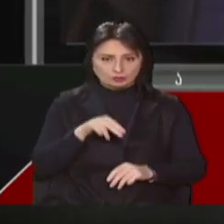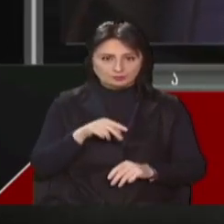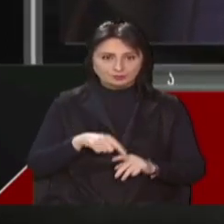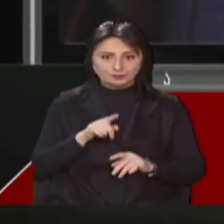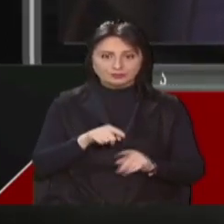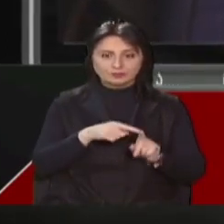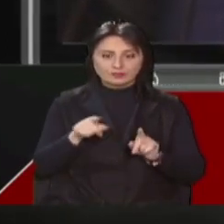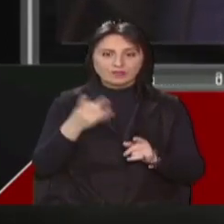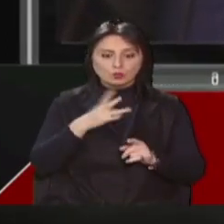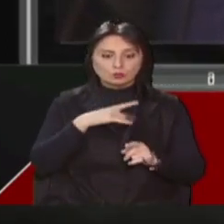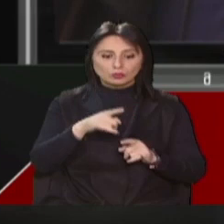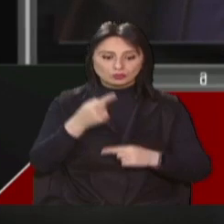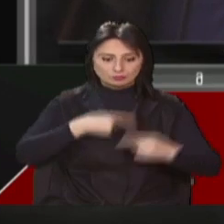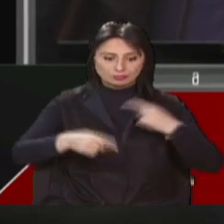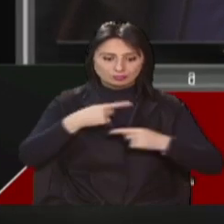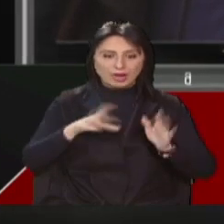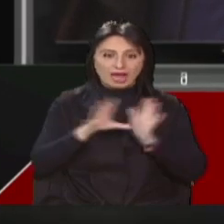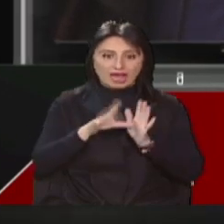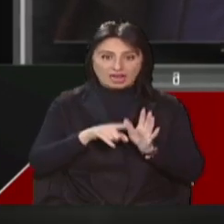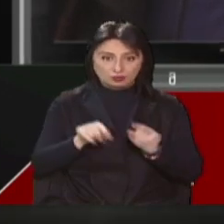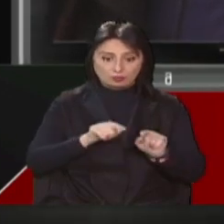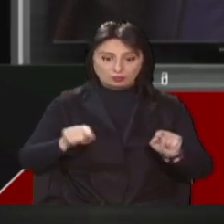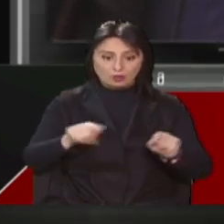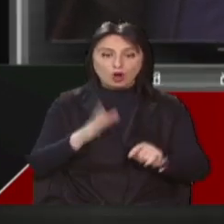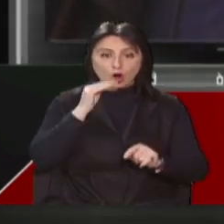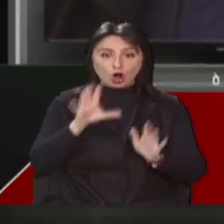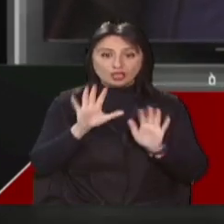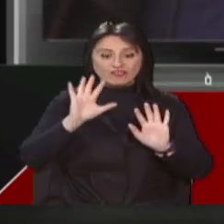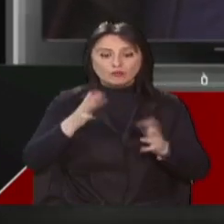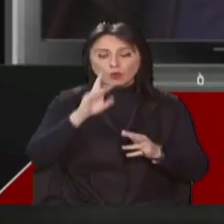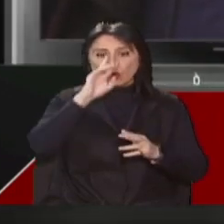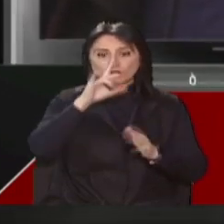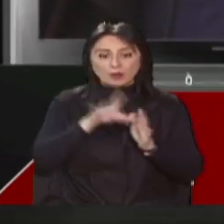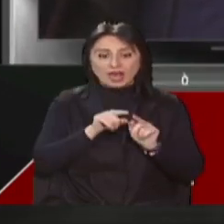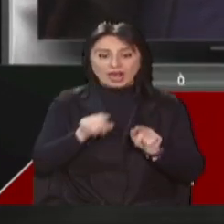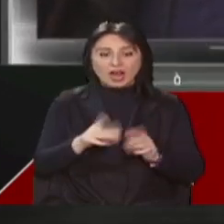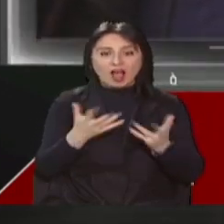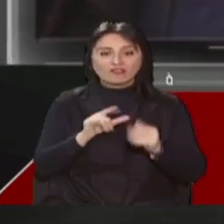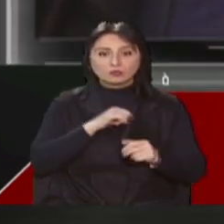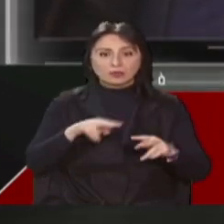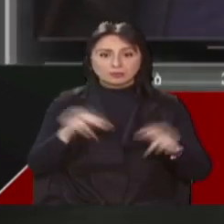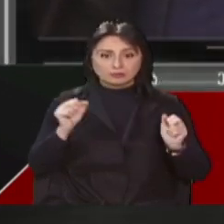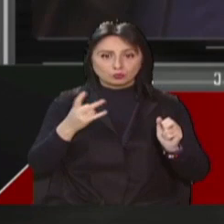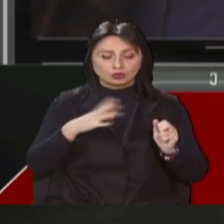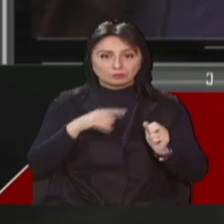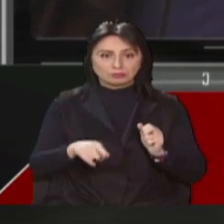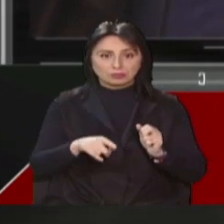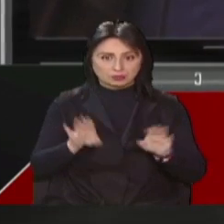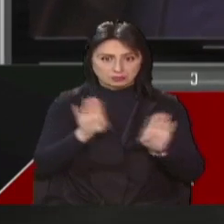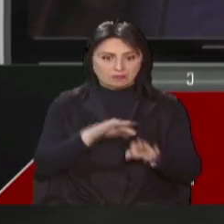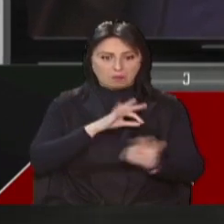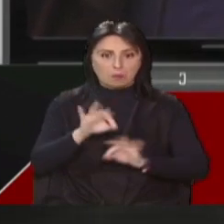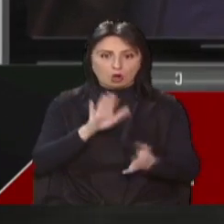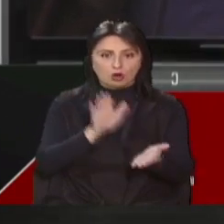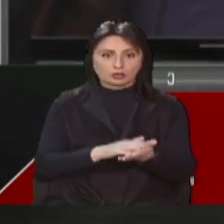ამ სტანდარტის შესაბამისად იყო პროექტი შედგენილი. Უსაფრთხოების დაცვის მექანიზმი გამოიწვევს ანალოგიურ მსგავს